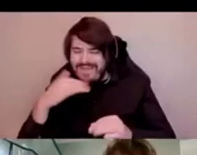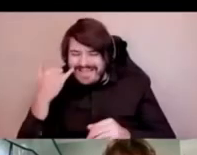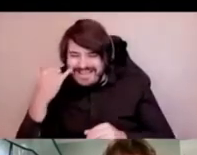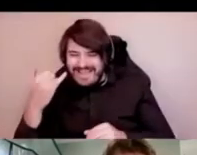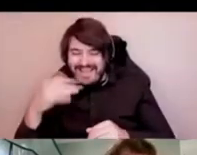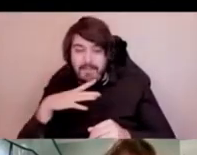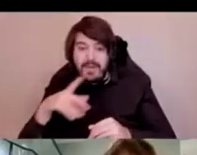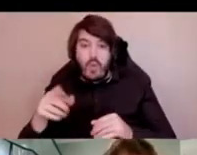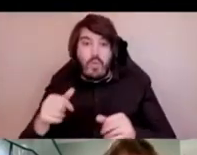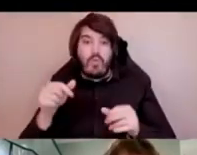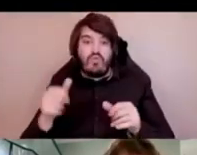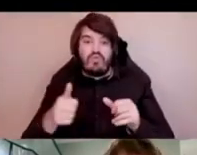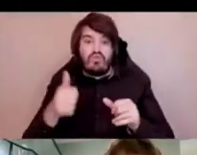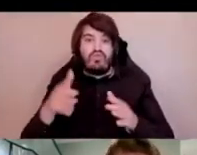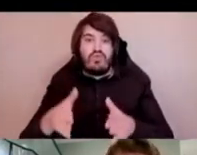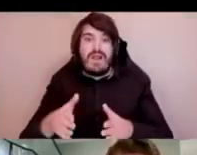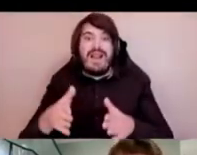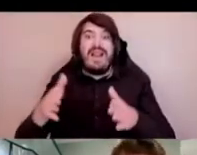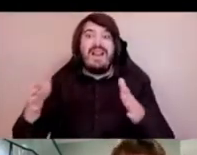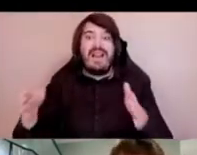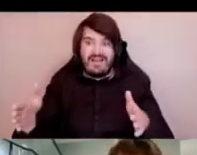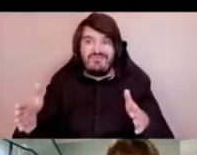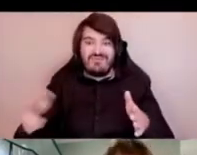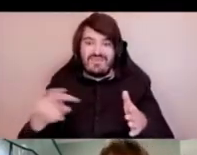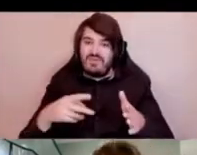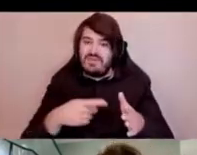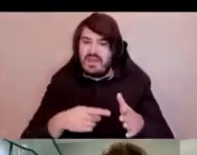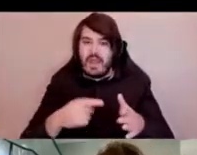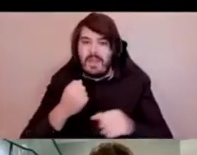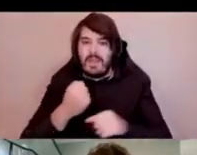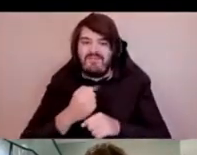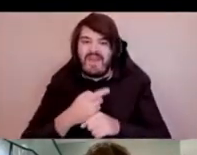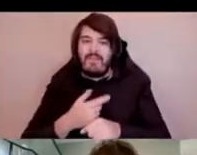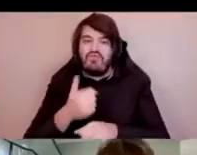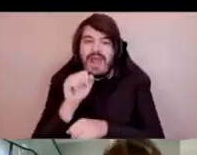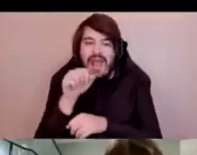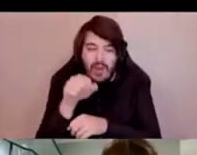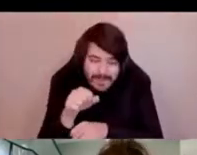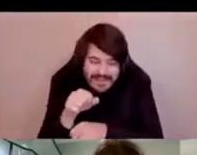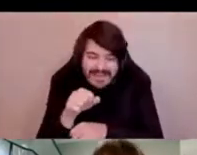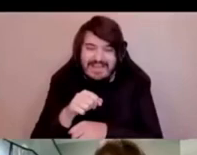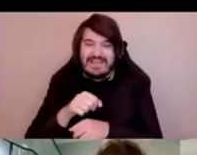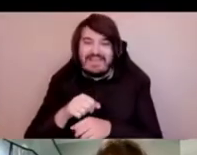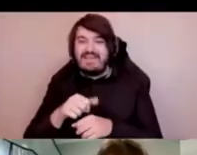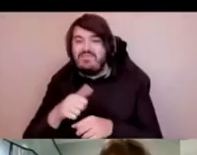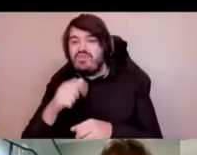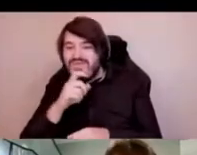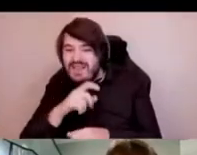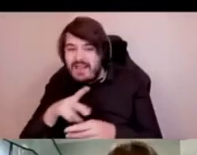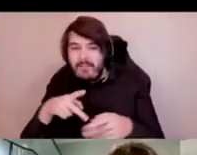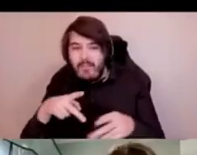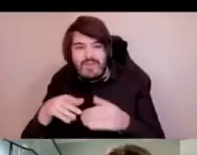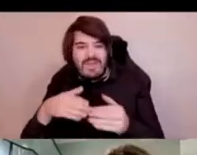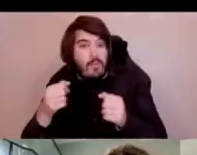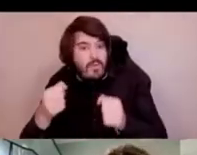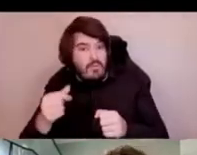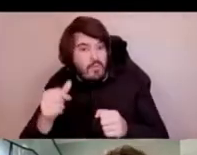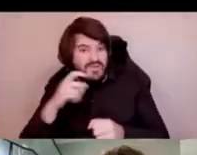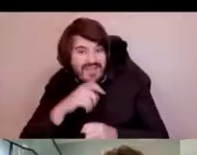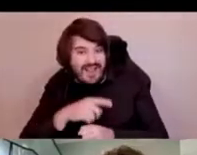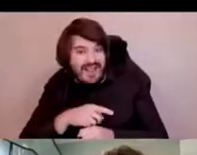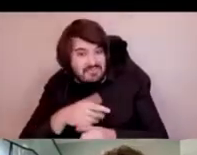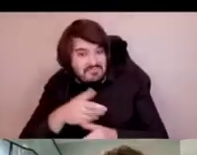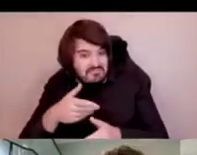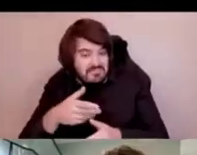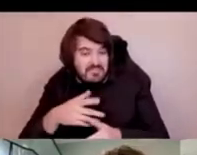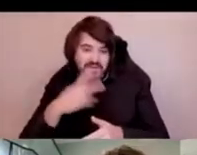que ces gens-là, ça ne leur dérangeait pas de travailler accroupis ou dans des positions peut-être plus difficiles. Donc, on voit